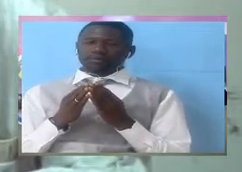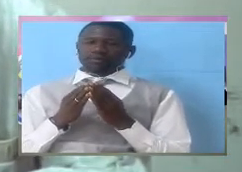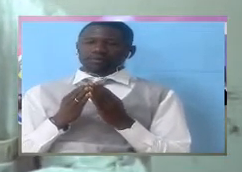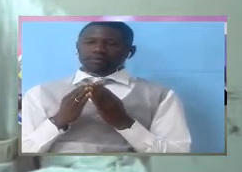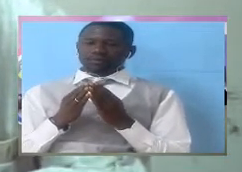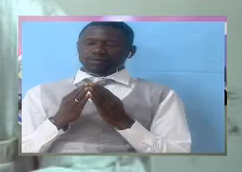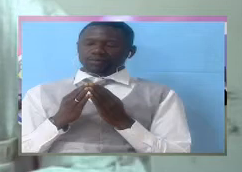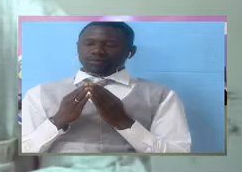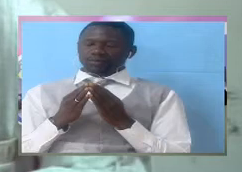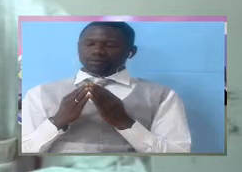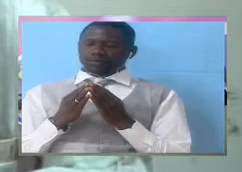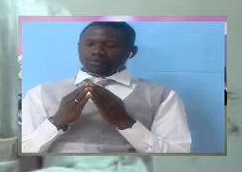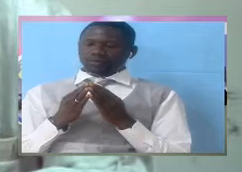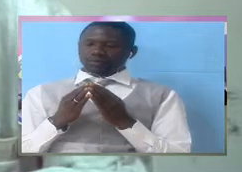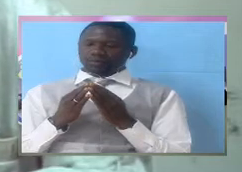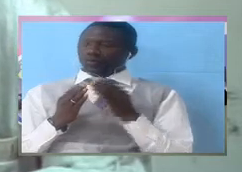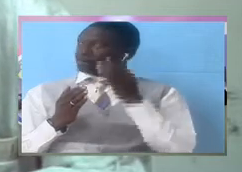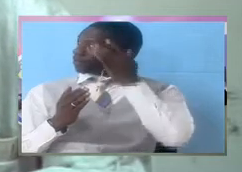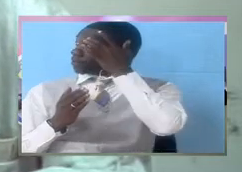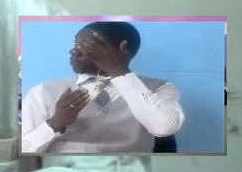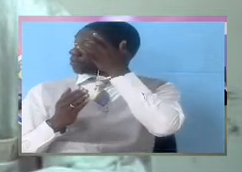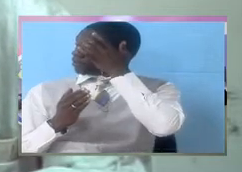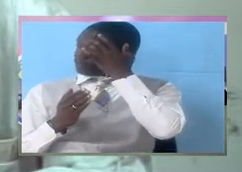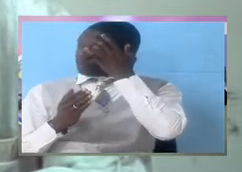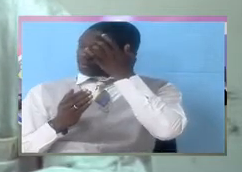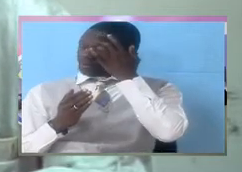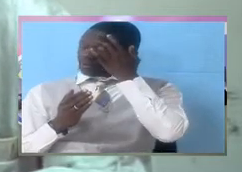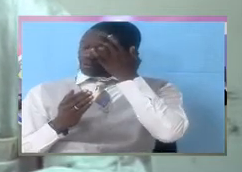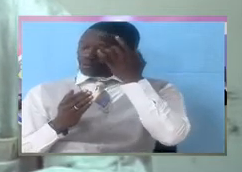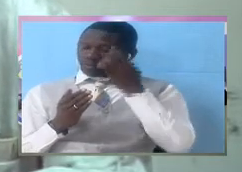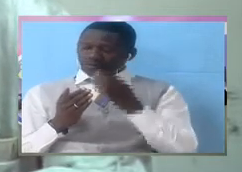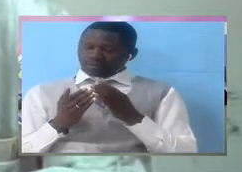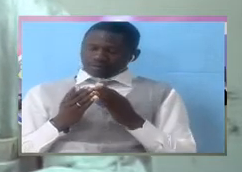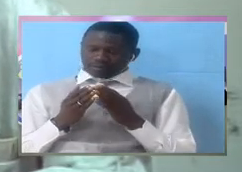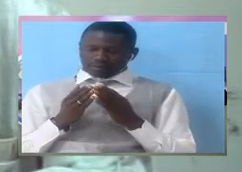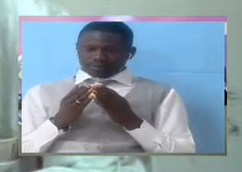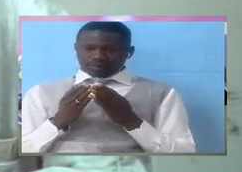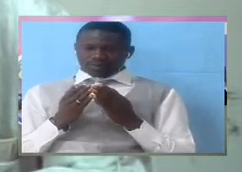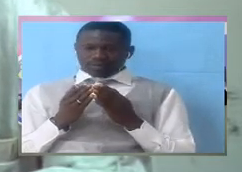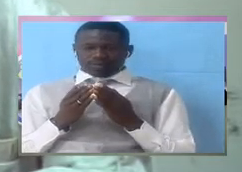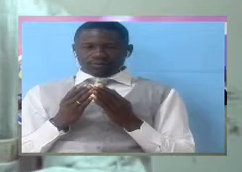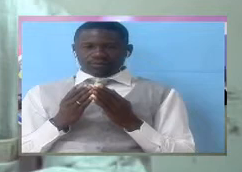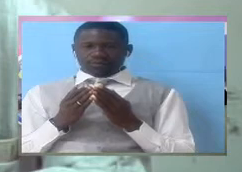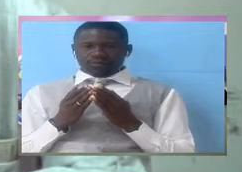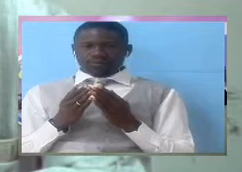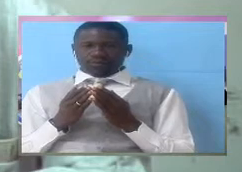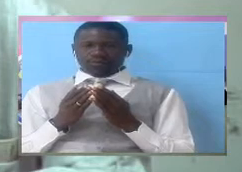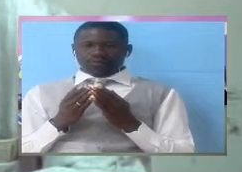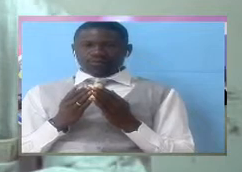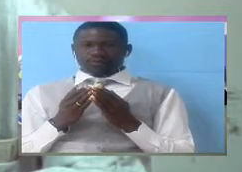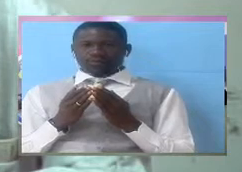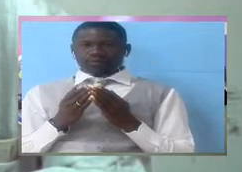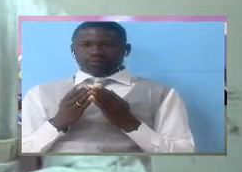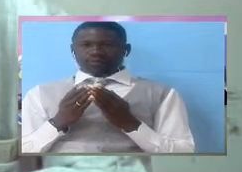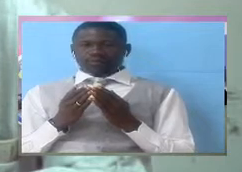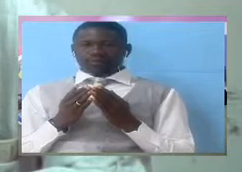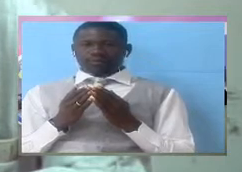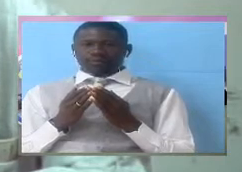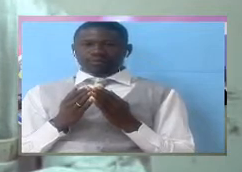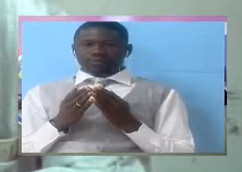Alhamdulillahi hadina lihaza. Wama kunna linahtadi. Lawla anna hadina Allahu al-awwal wal-akhir wal-zakhir